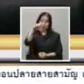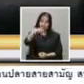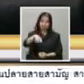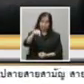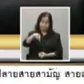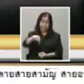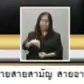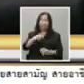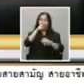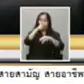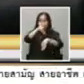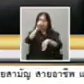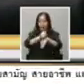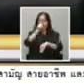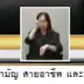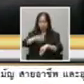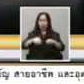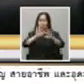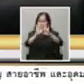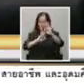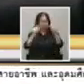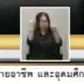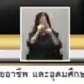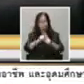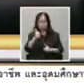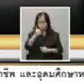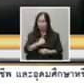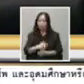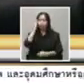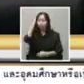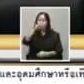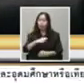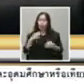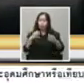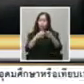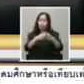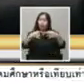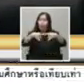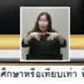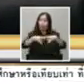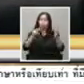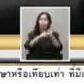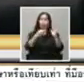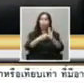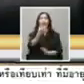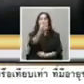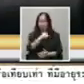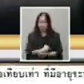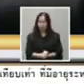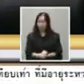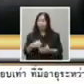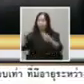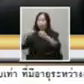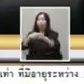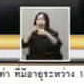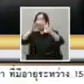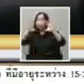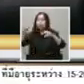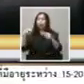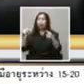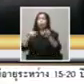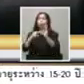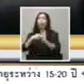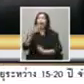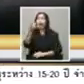เนี่ยไปเขียนคำจำกัดความคำว่าฝ่ายค้านหมายถึงอะไรฝ่ายรัฐบาลหมายถึงอะ